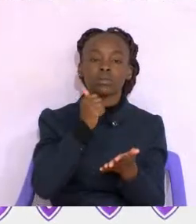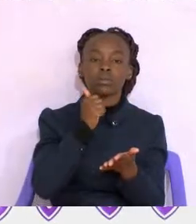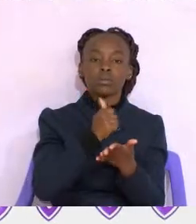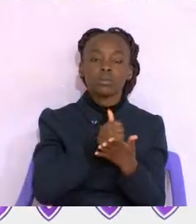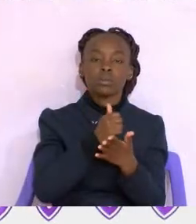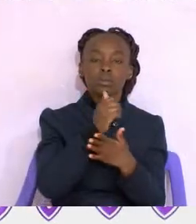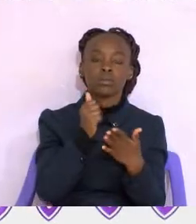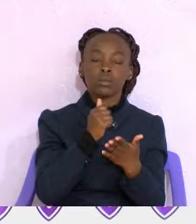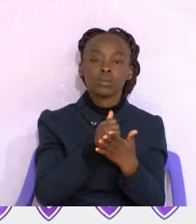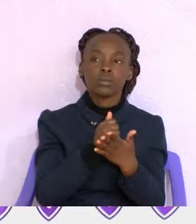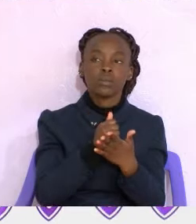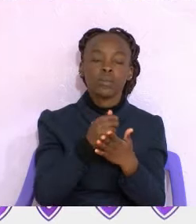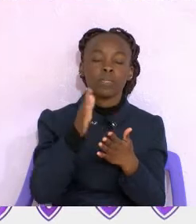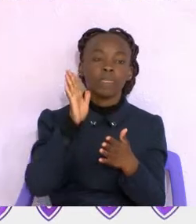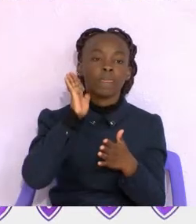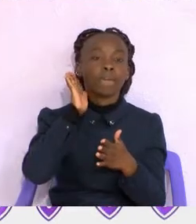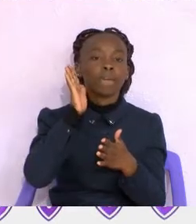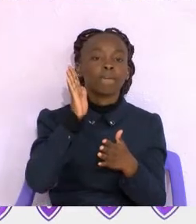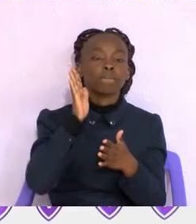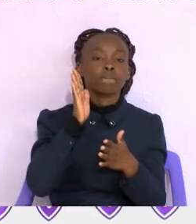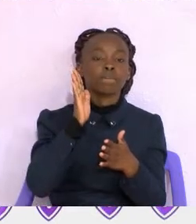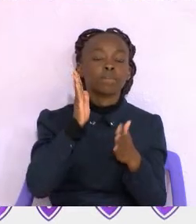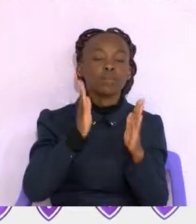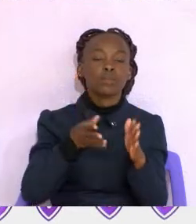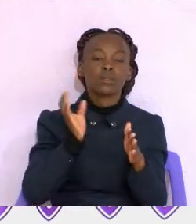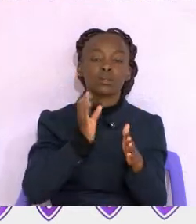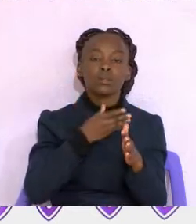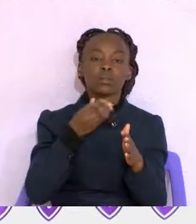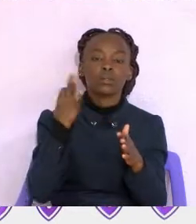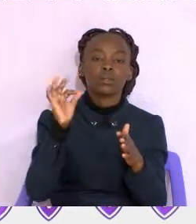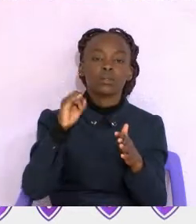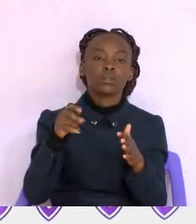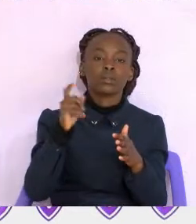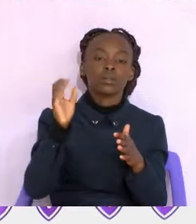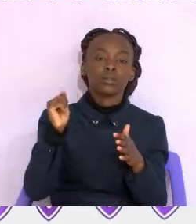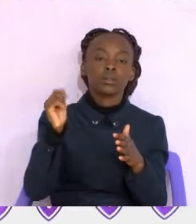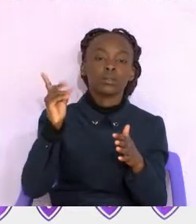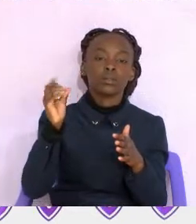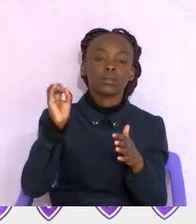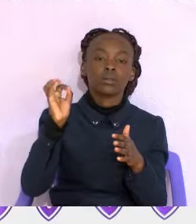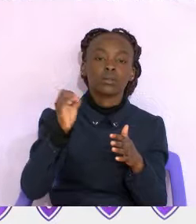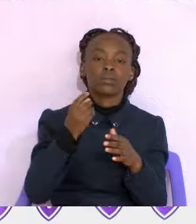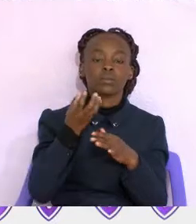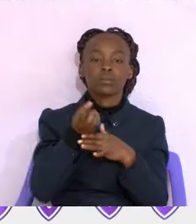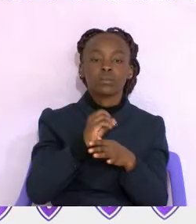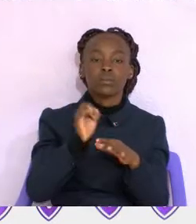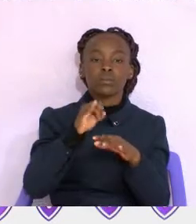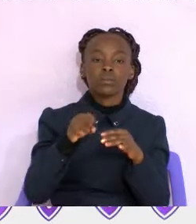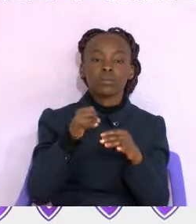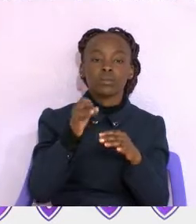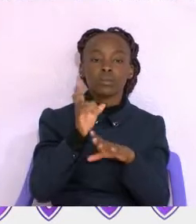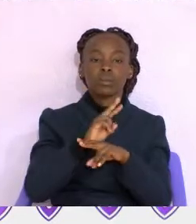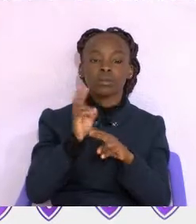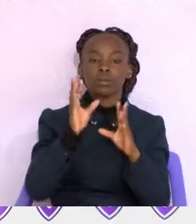amen. Wasikilizaji wetu wa Juda Radio ama labda hata watazamaji wale mnatutazama kwa JTV,